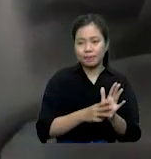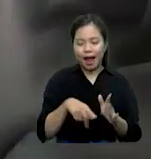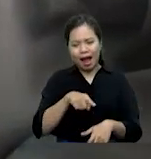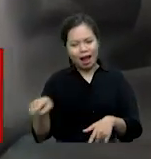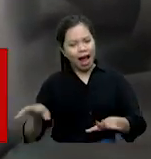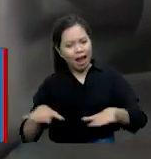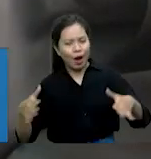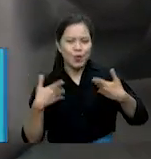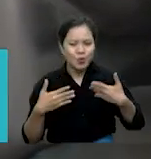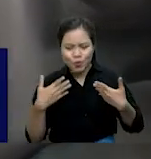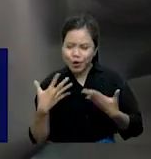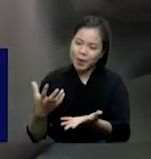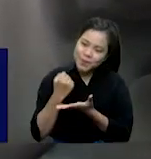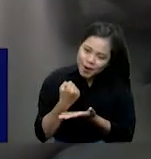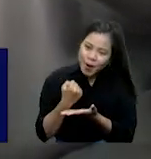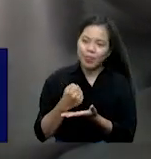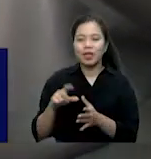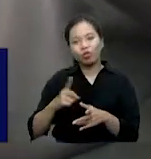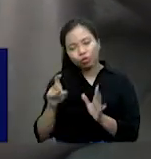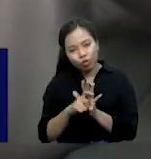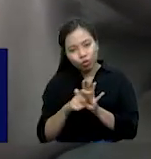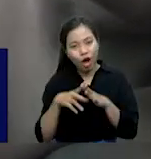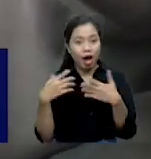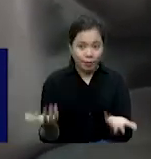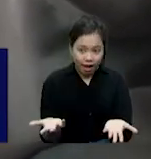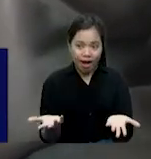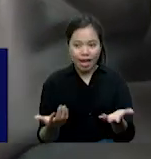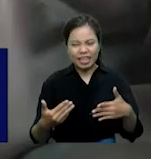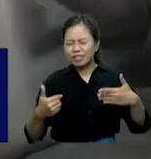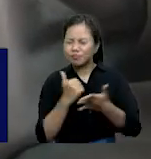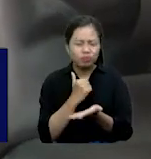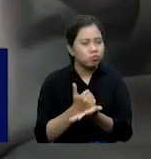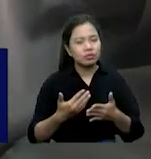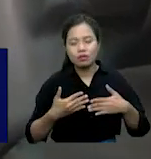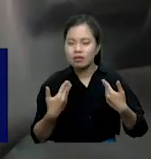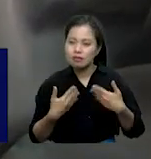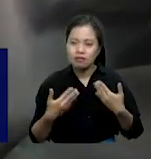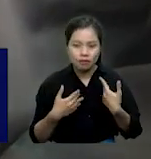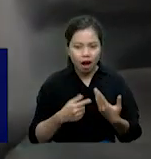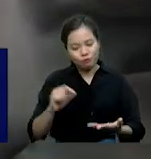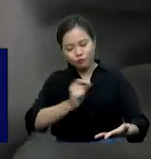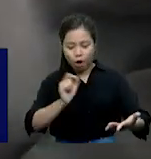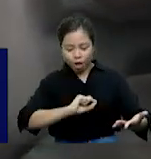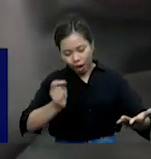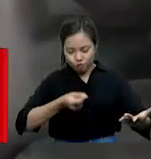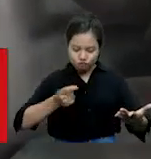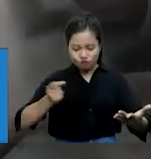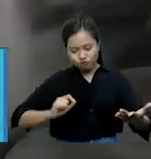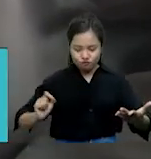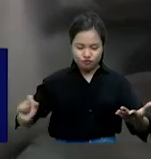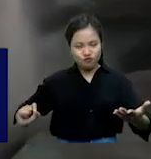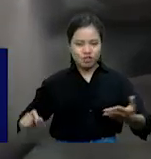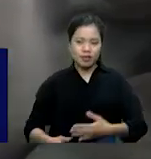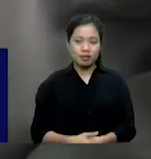dapat oleh-oleh, kayak senang banget bisa mewarnai. Odis, pokoknya